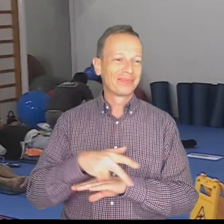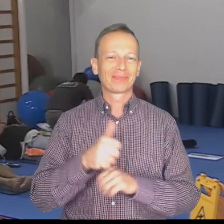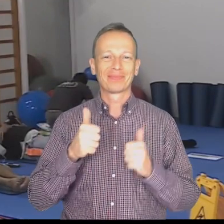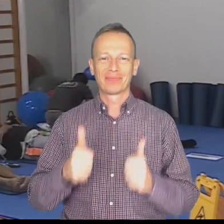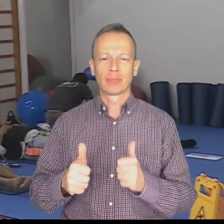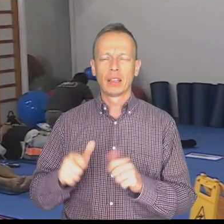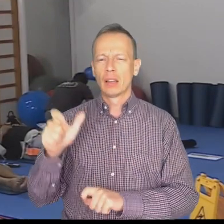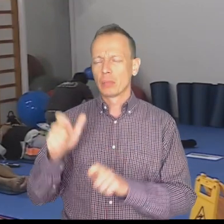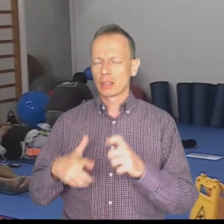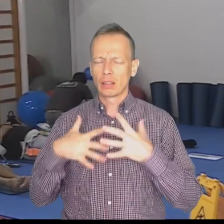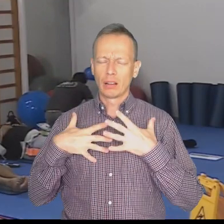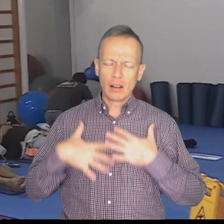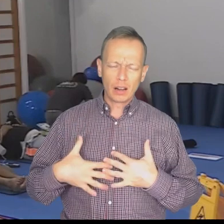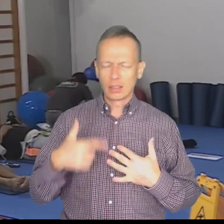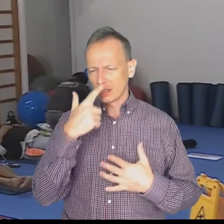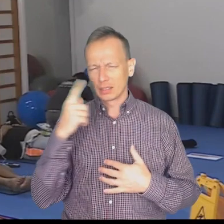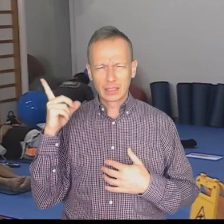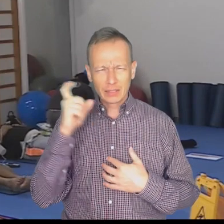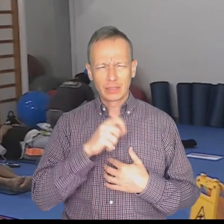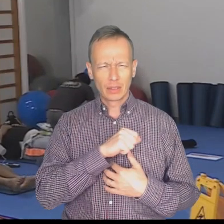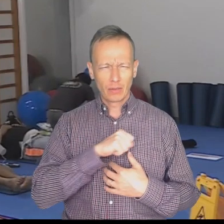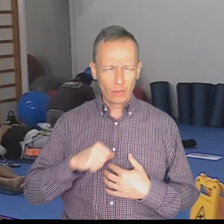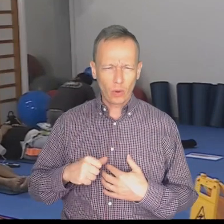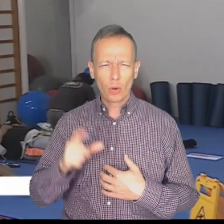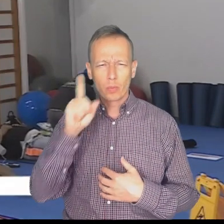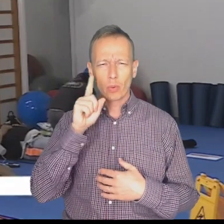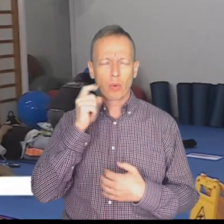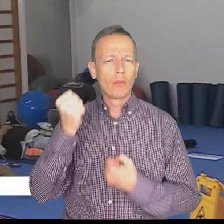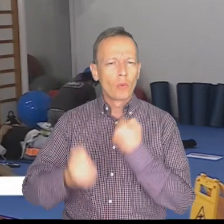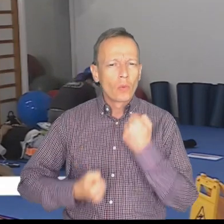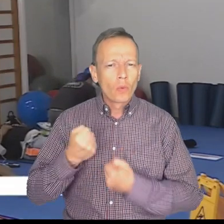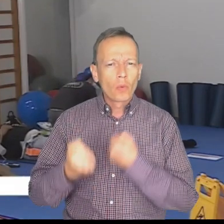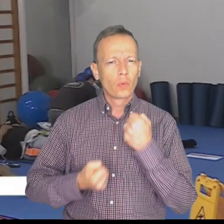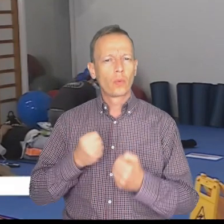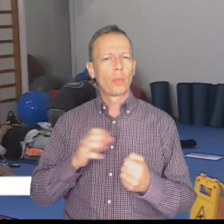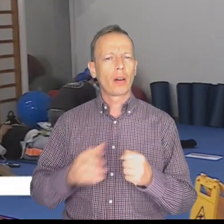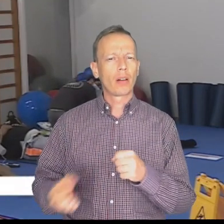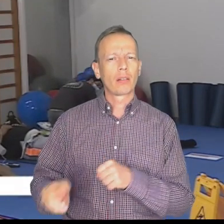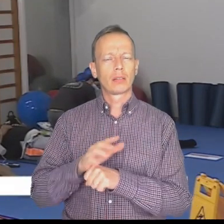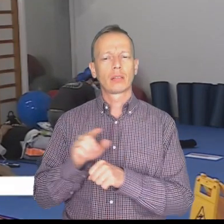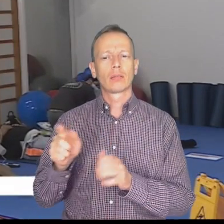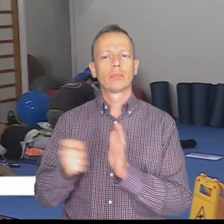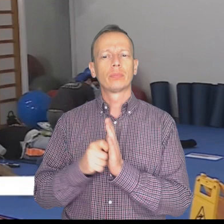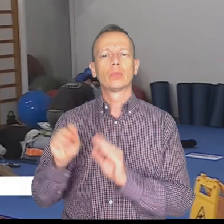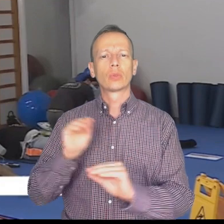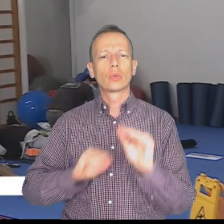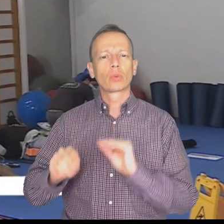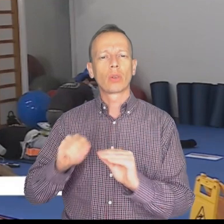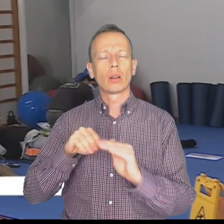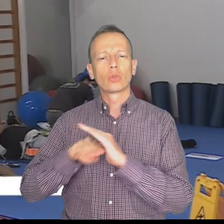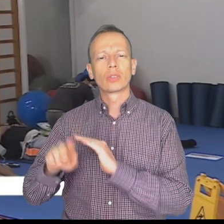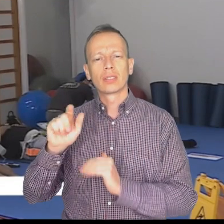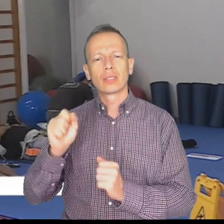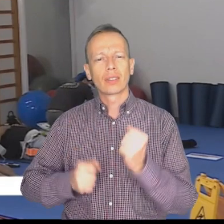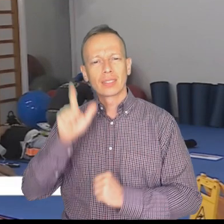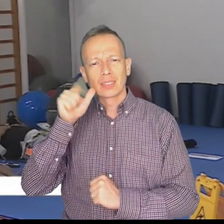qui sortent de phases très difficiles. Ils ont vraiment souffert dans la phase d'animation parce que c'était très lourd pour eux, à des